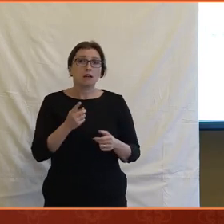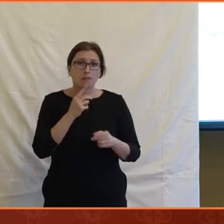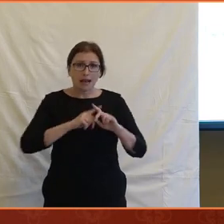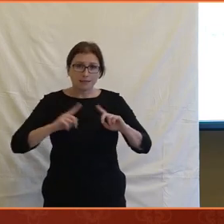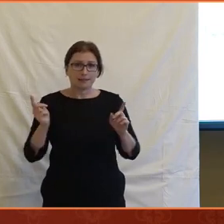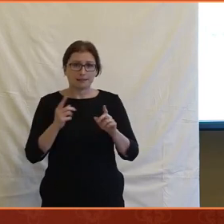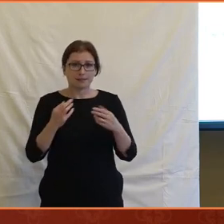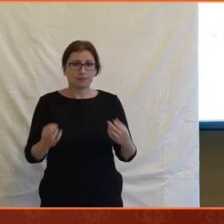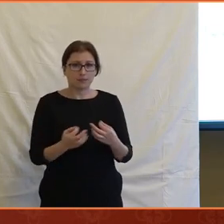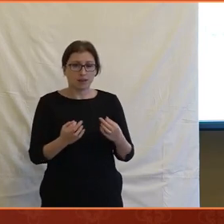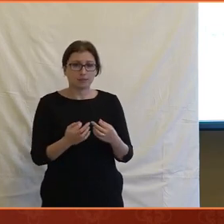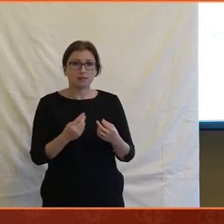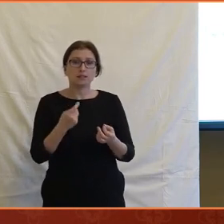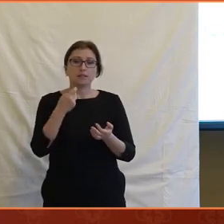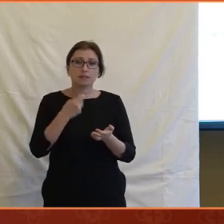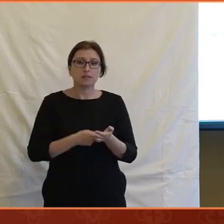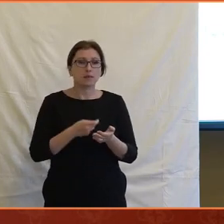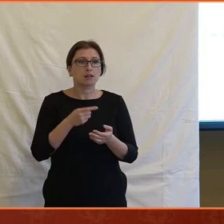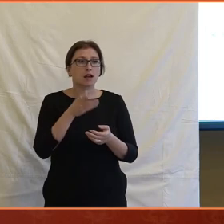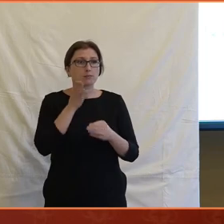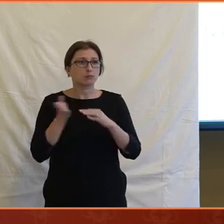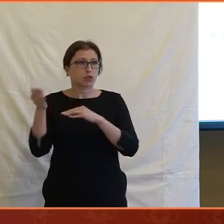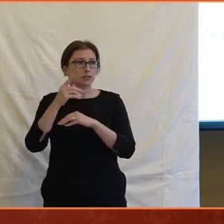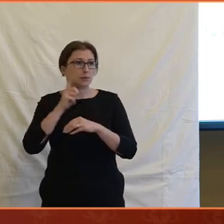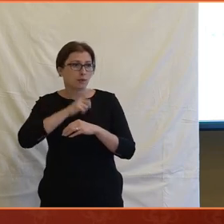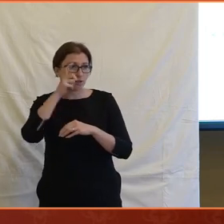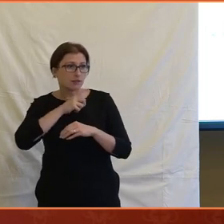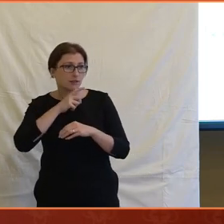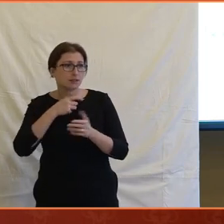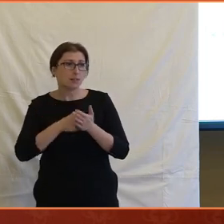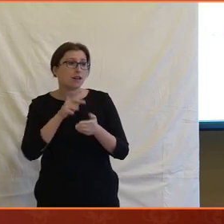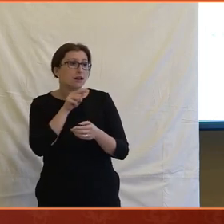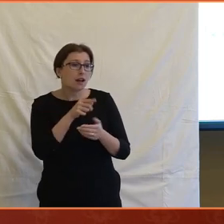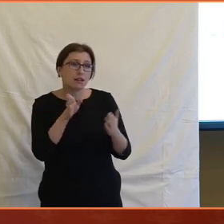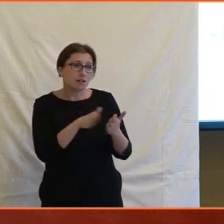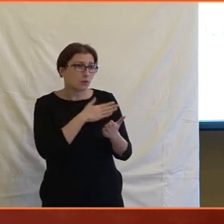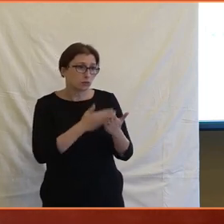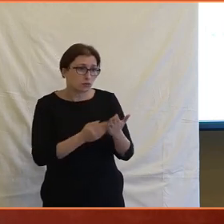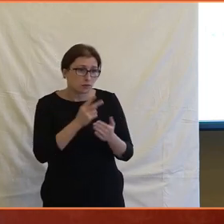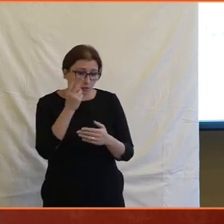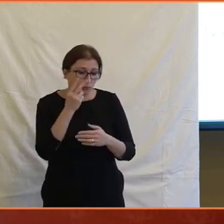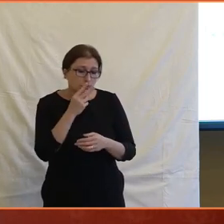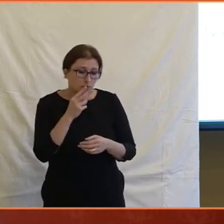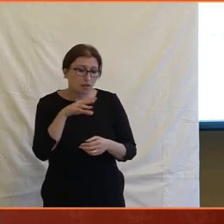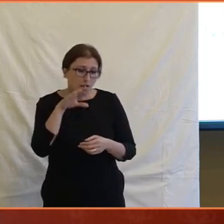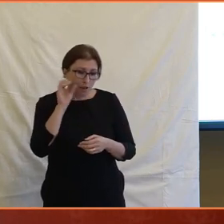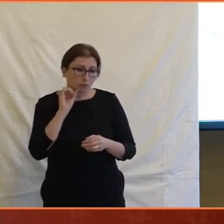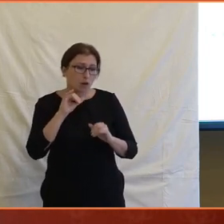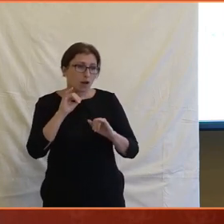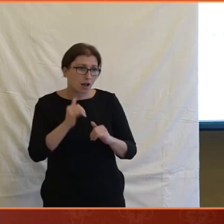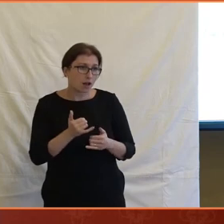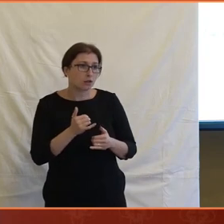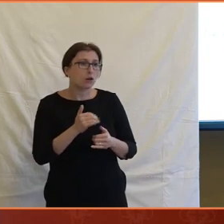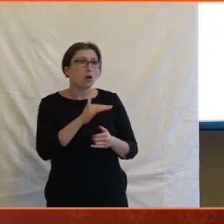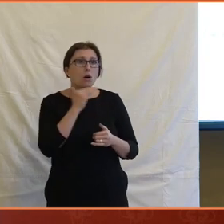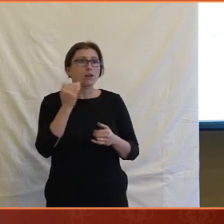jinak, že jo? Takže většinou jako přes rodiče. Takže oni to nepotřebují. Což samozřejmě můžeme říct, že spoustu věcí,